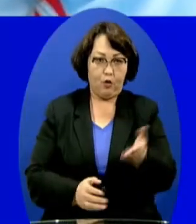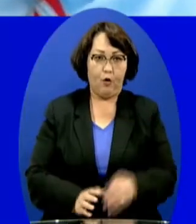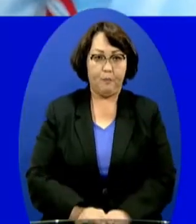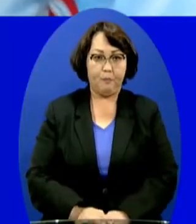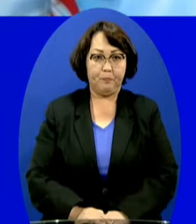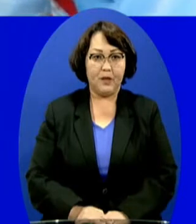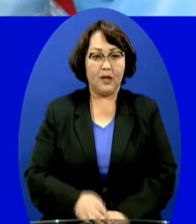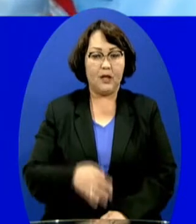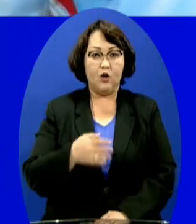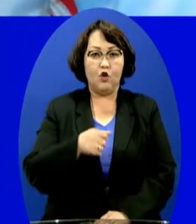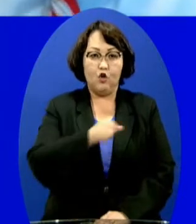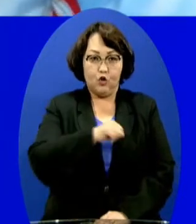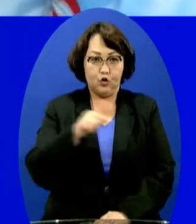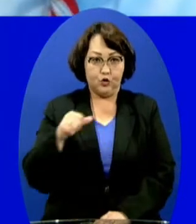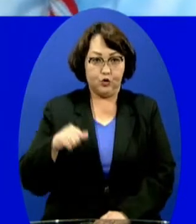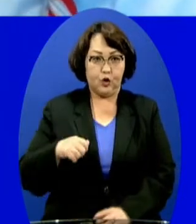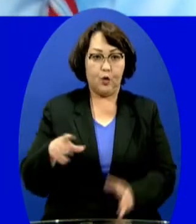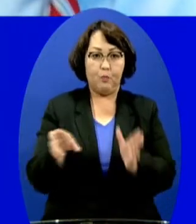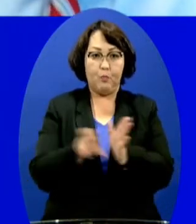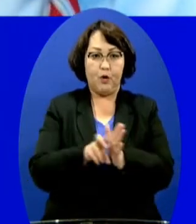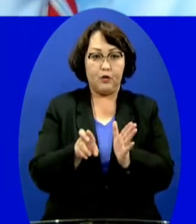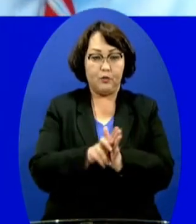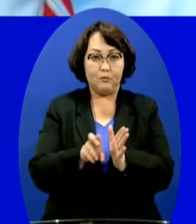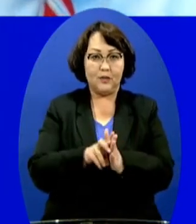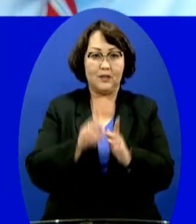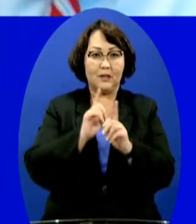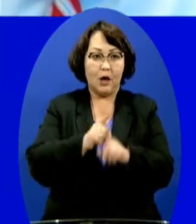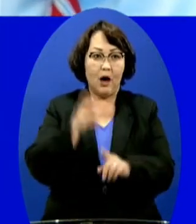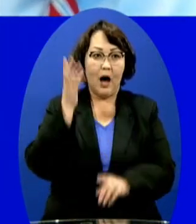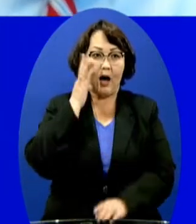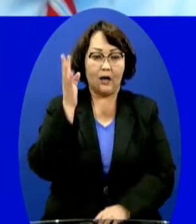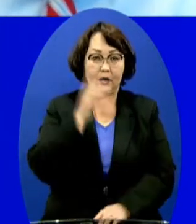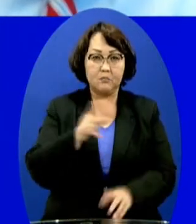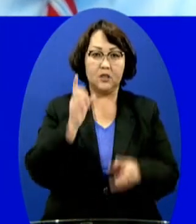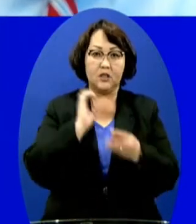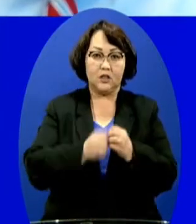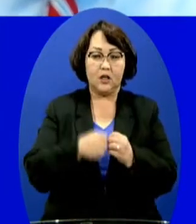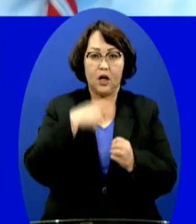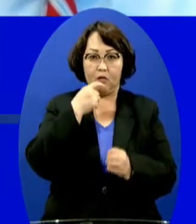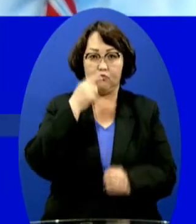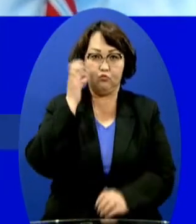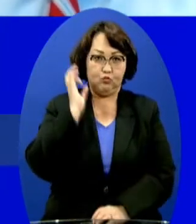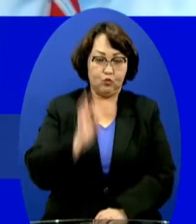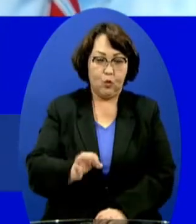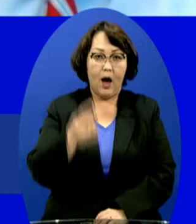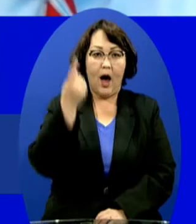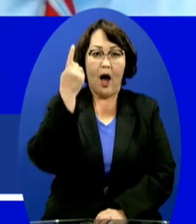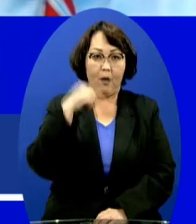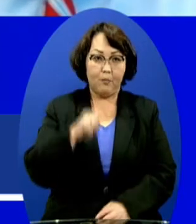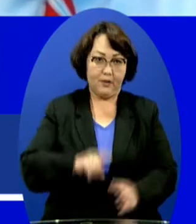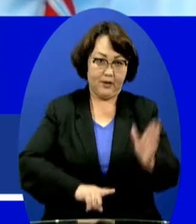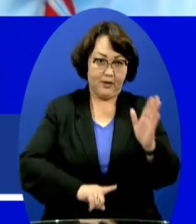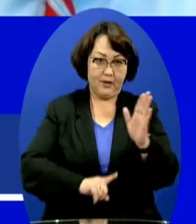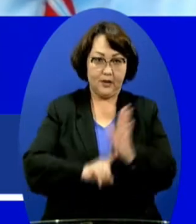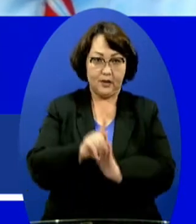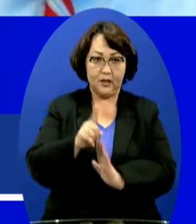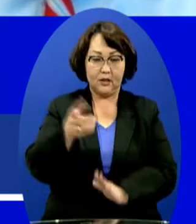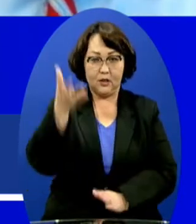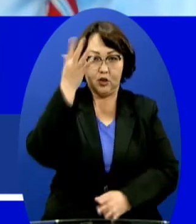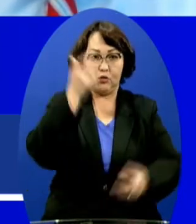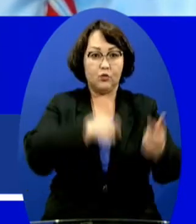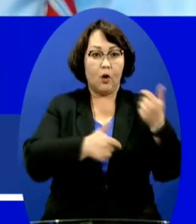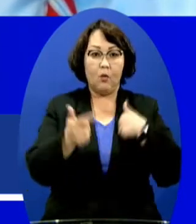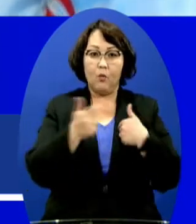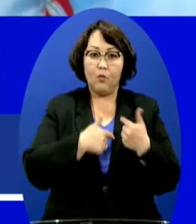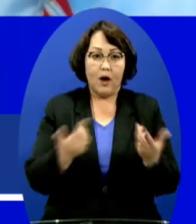Өөрсдийнх нь боломжийн хэмжээнд бол чадах хэмжээнд авч байгаа гэдгийг хэлэх нь зүйтэй байна. Мэдээж хэрэг хамгийн эхний одоо санаа зовж байгаа